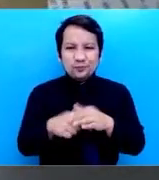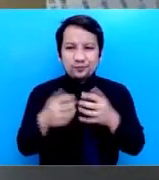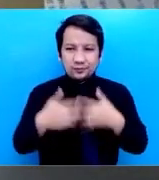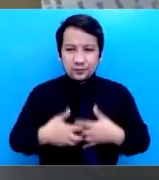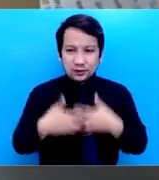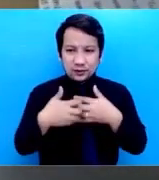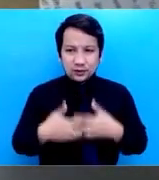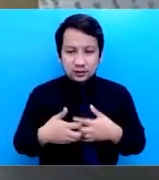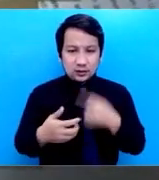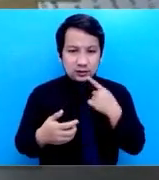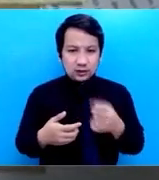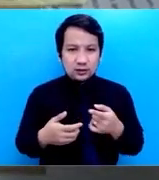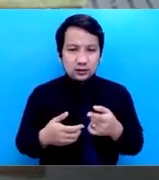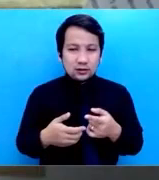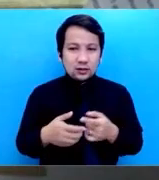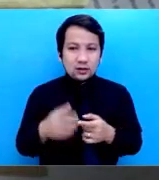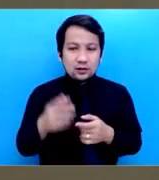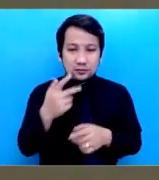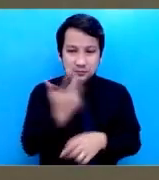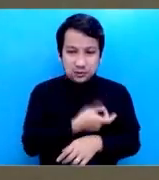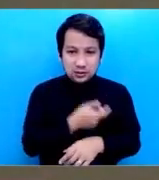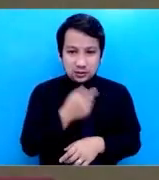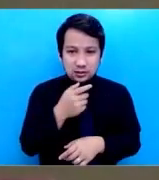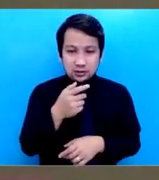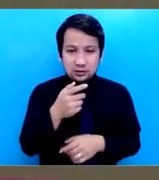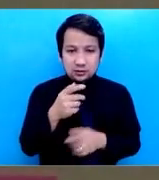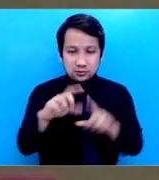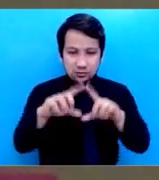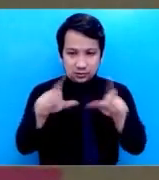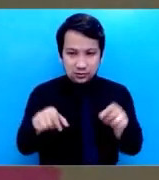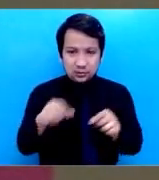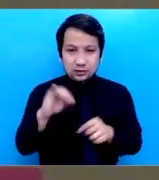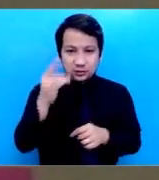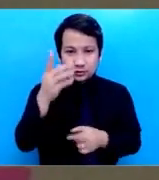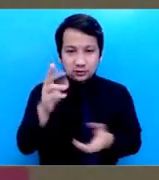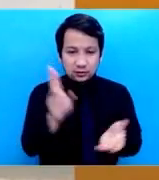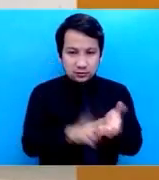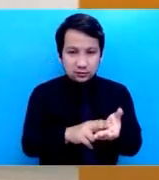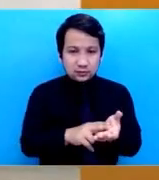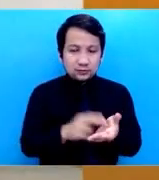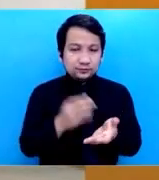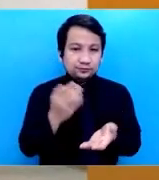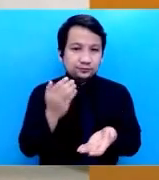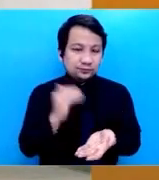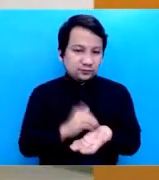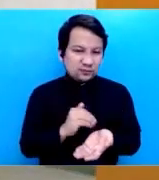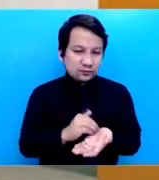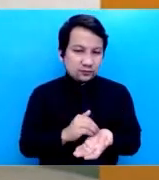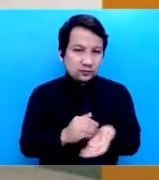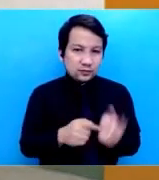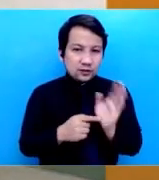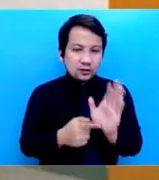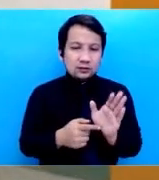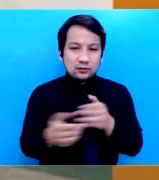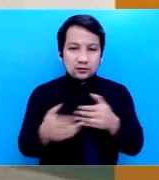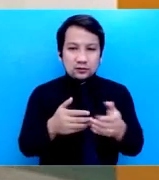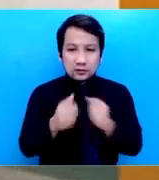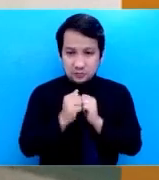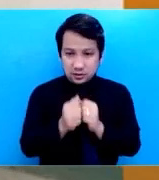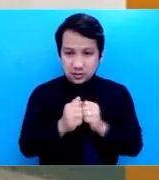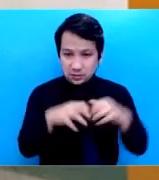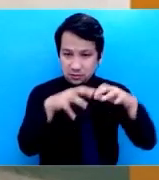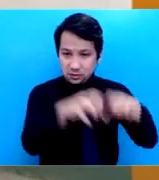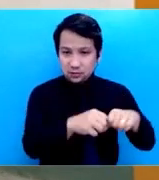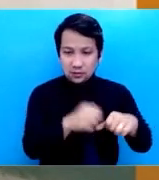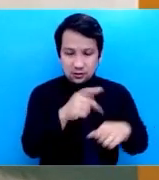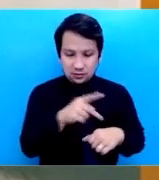silang blankong vaccination card templates na may kasama pang pirma ng doktor. Isinagawa ang operasyon kasunod ng pag-aresto ng Pasay